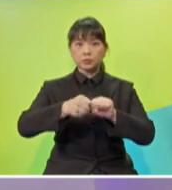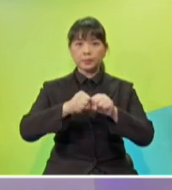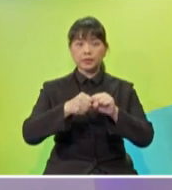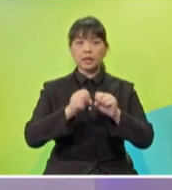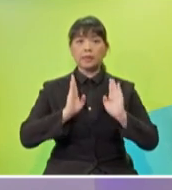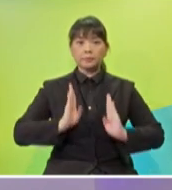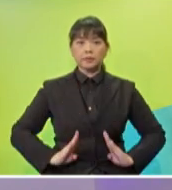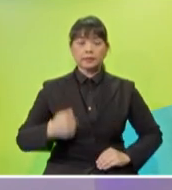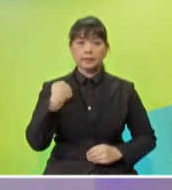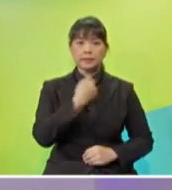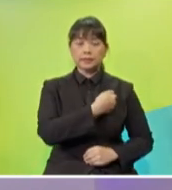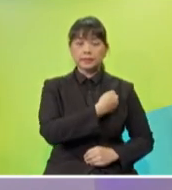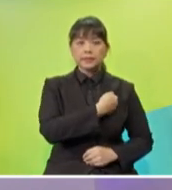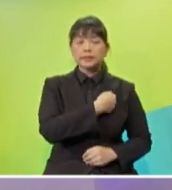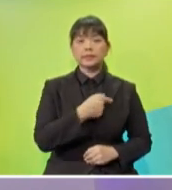cerdas